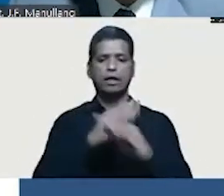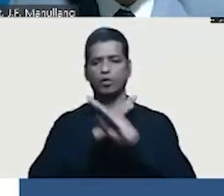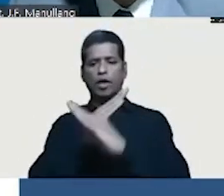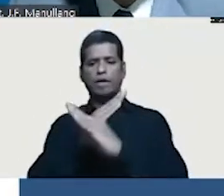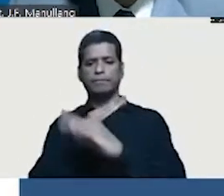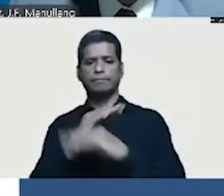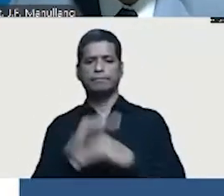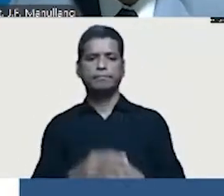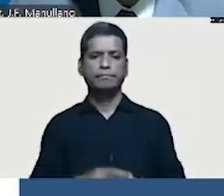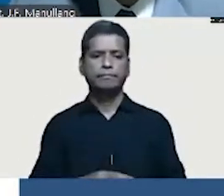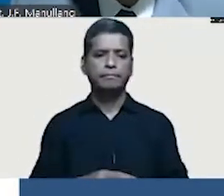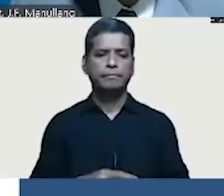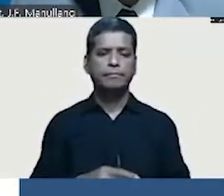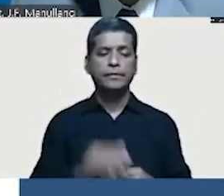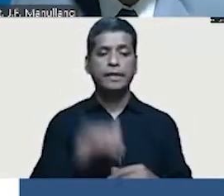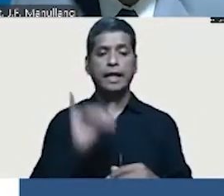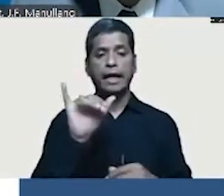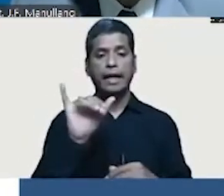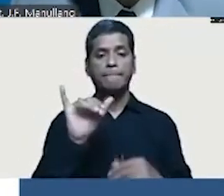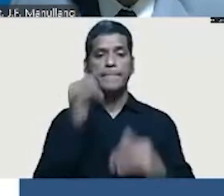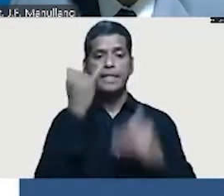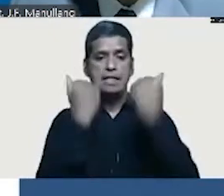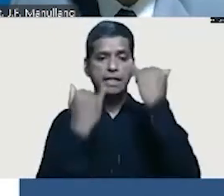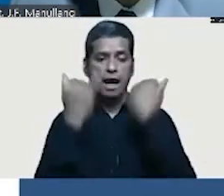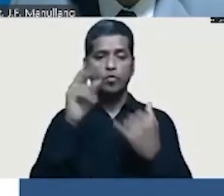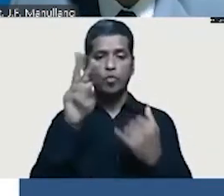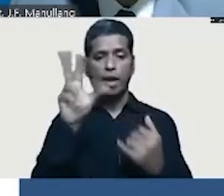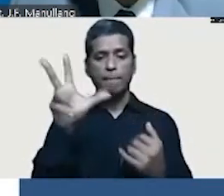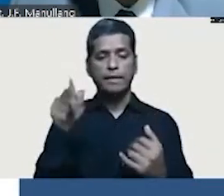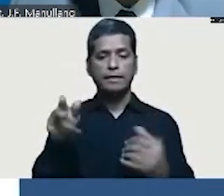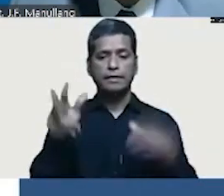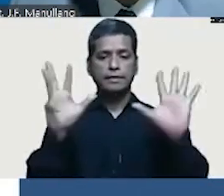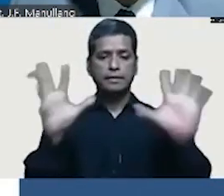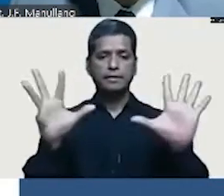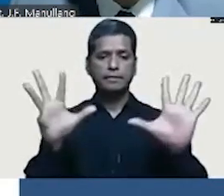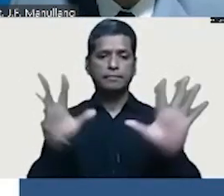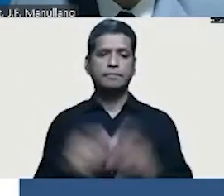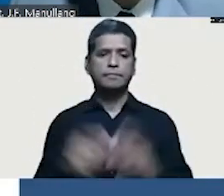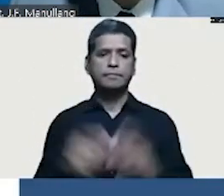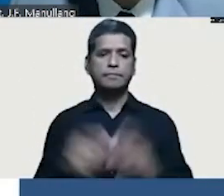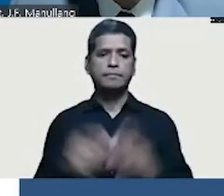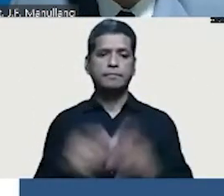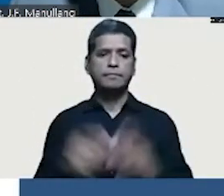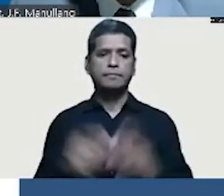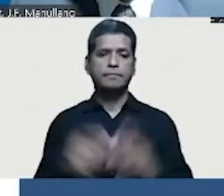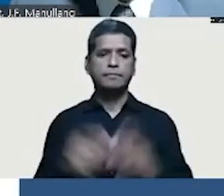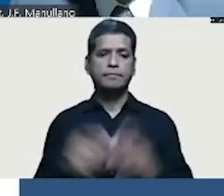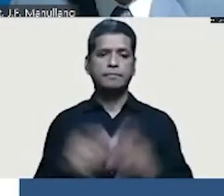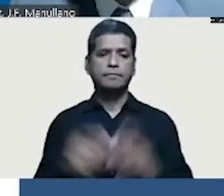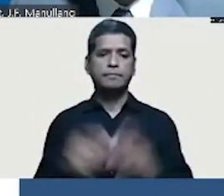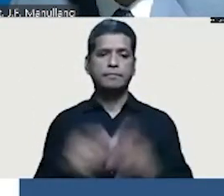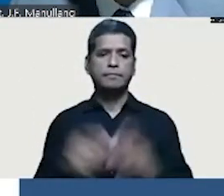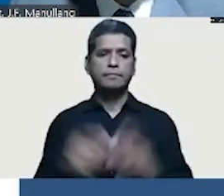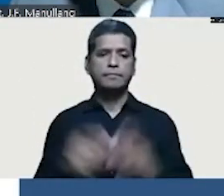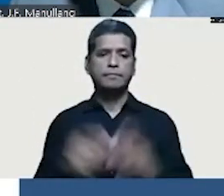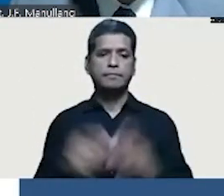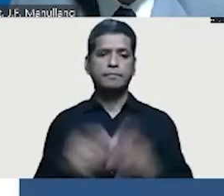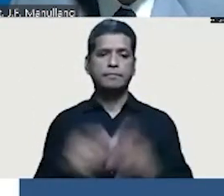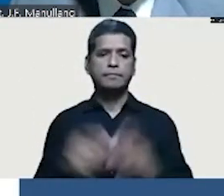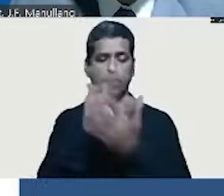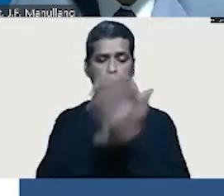sebagai sifat dari nabi yang benar mengenai Seorang nabi yang berhubungan tentang damai sejahtera